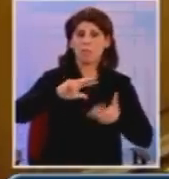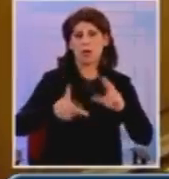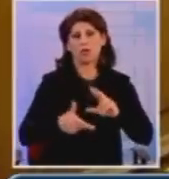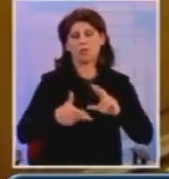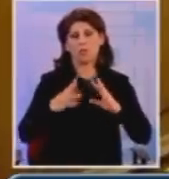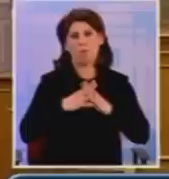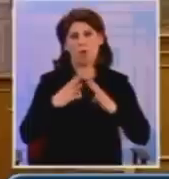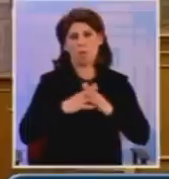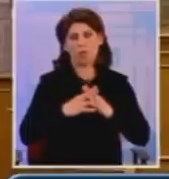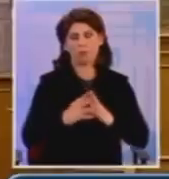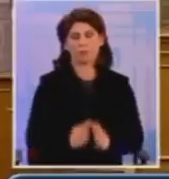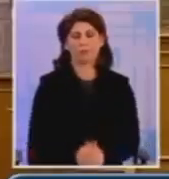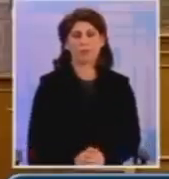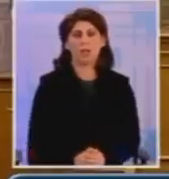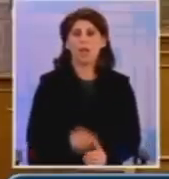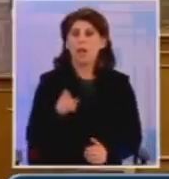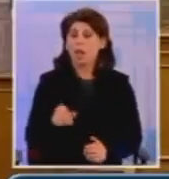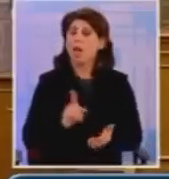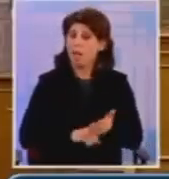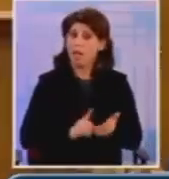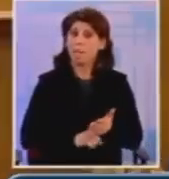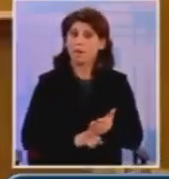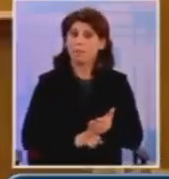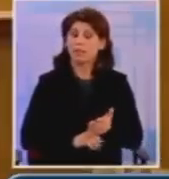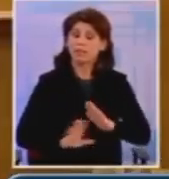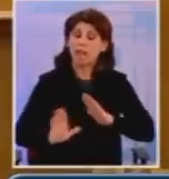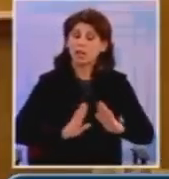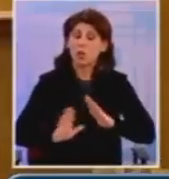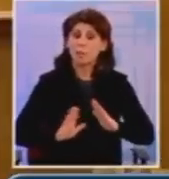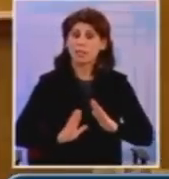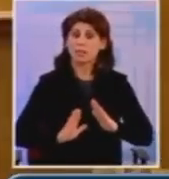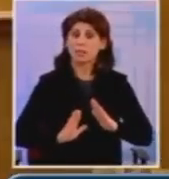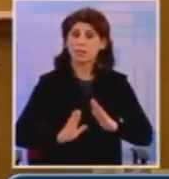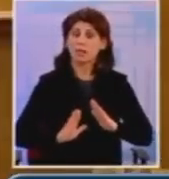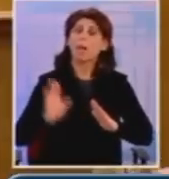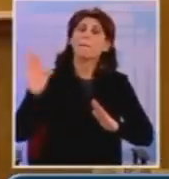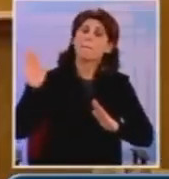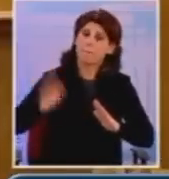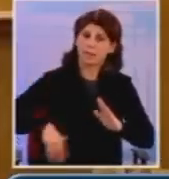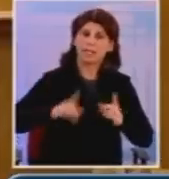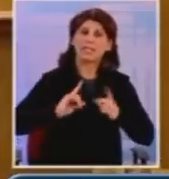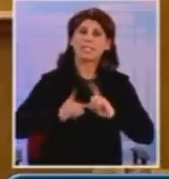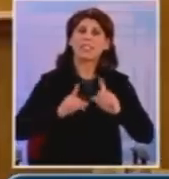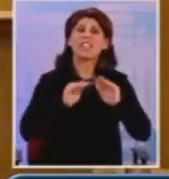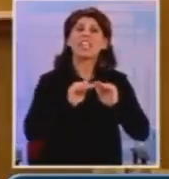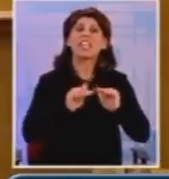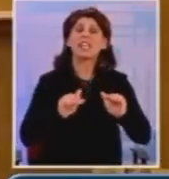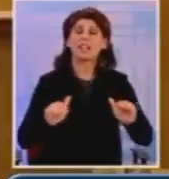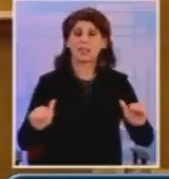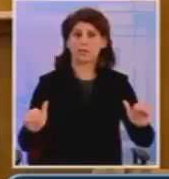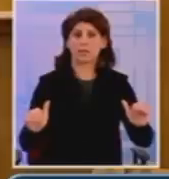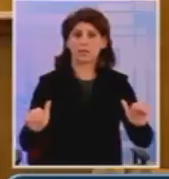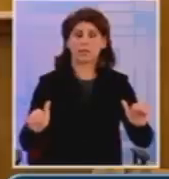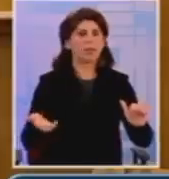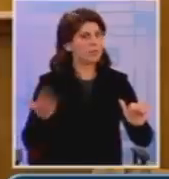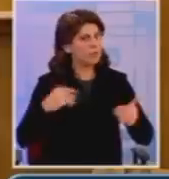Πόλεμο, οι οποίες έπρεπε να διευθετηθούν με την τελική συνθήκη ειρήνης που